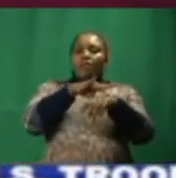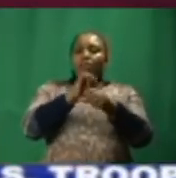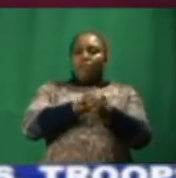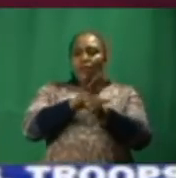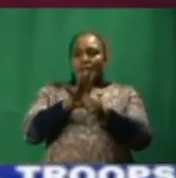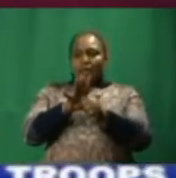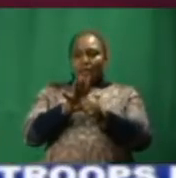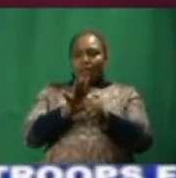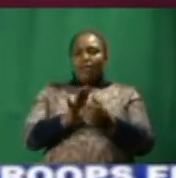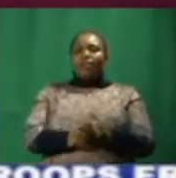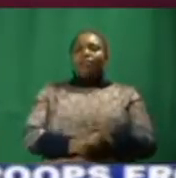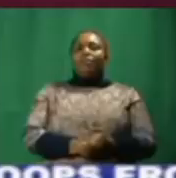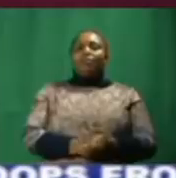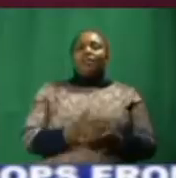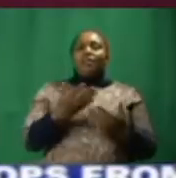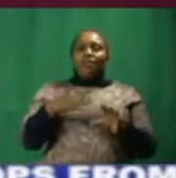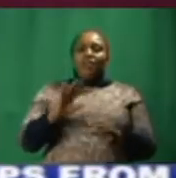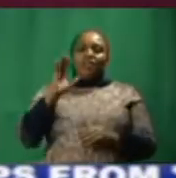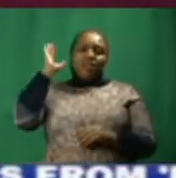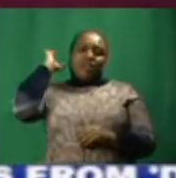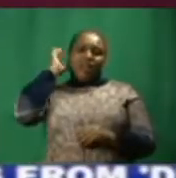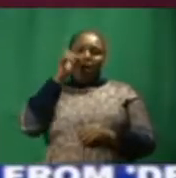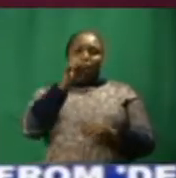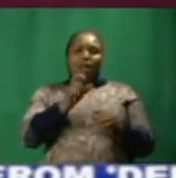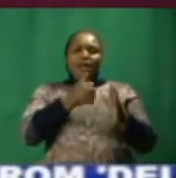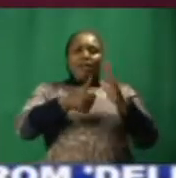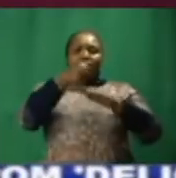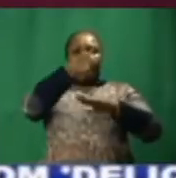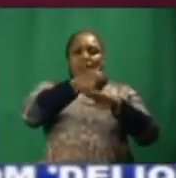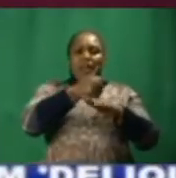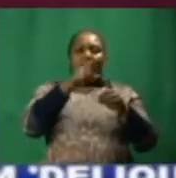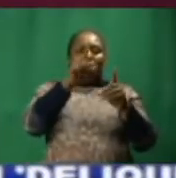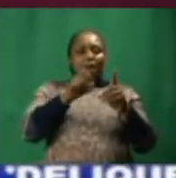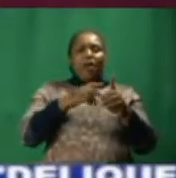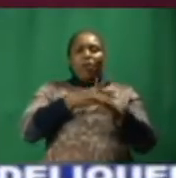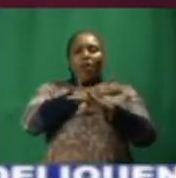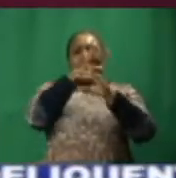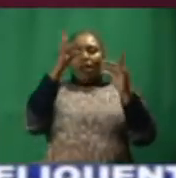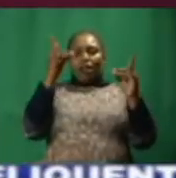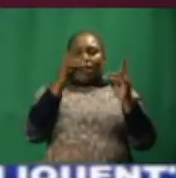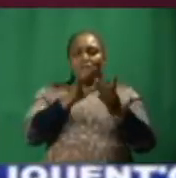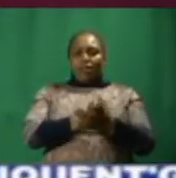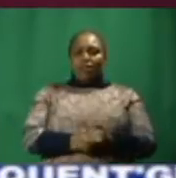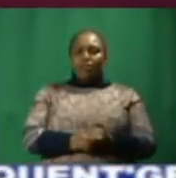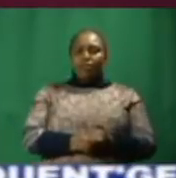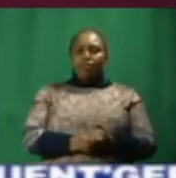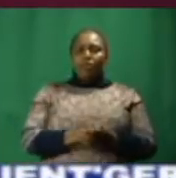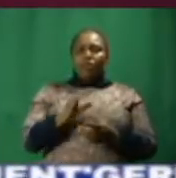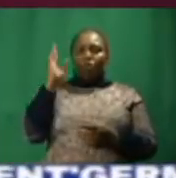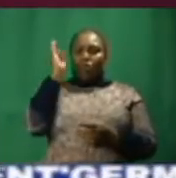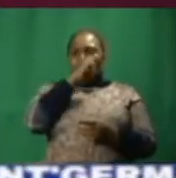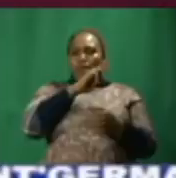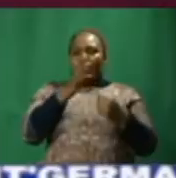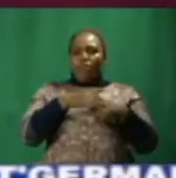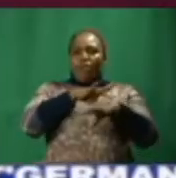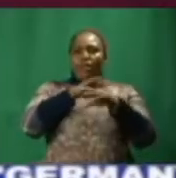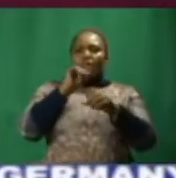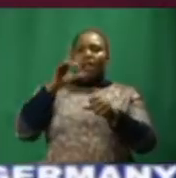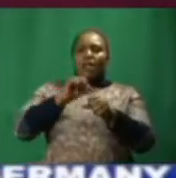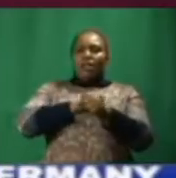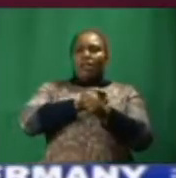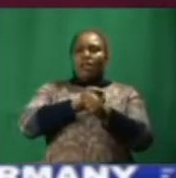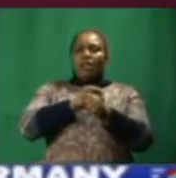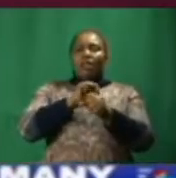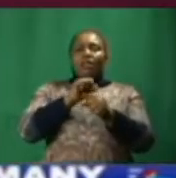i-COVID-19. Loku-ke kuvakele ngasihlalo lelibandla letempilo lelibuke tona-ke tifo esifundzeni saseshiselweni